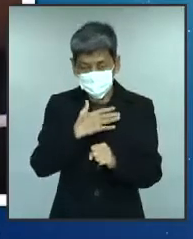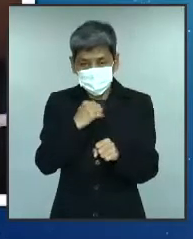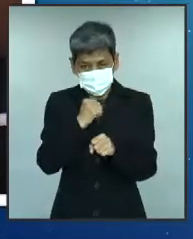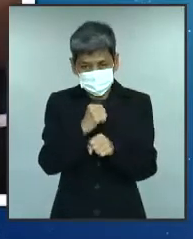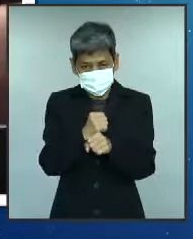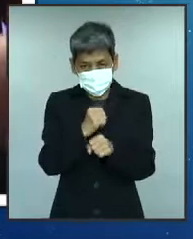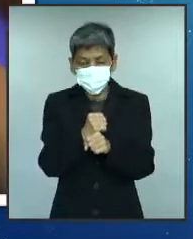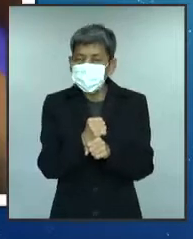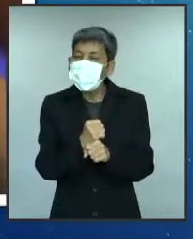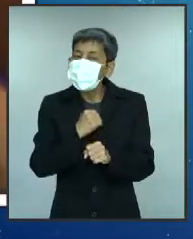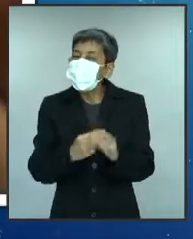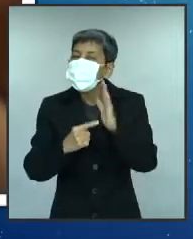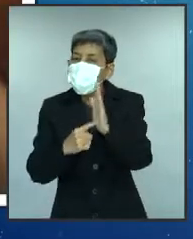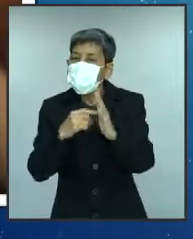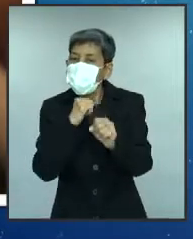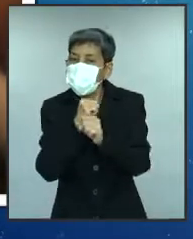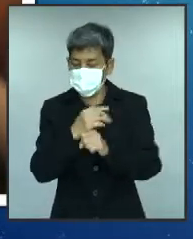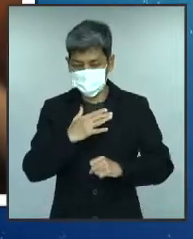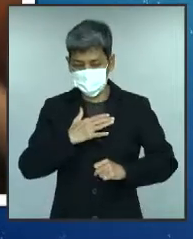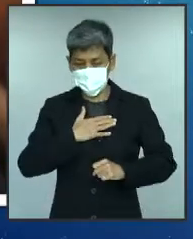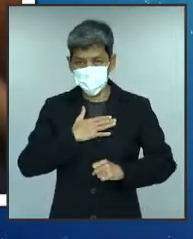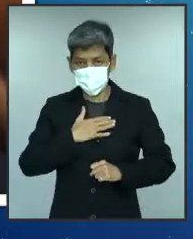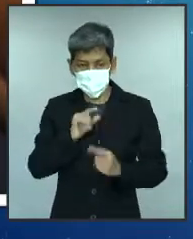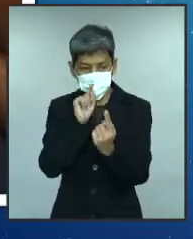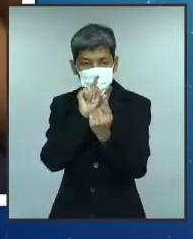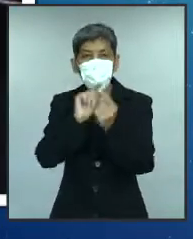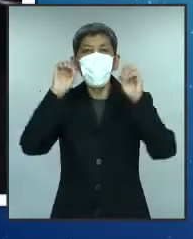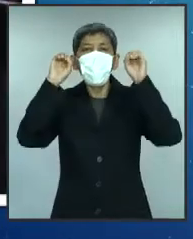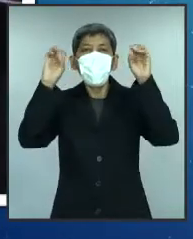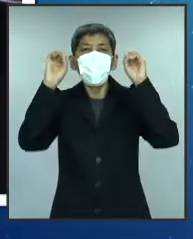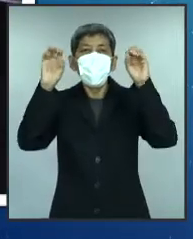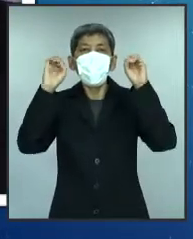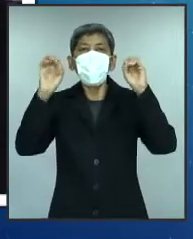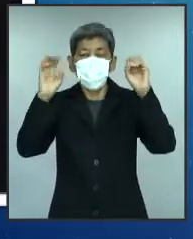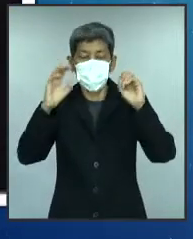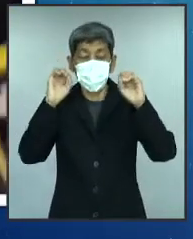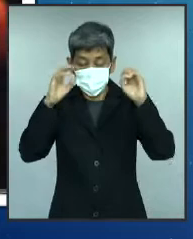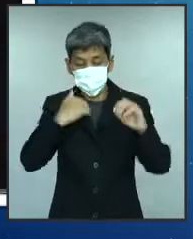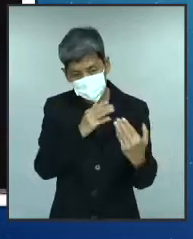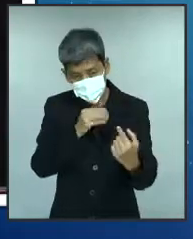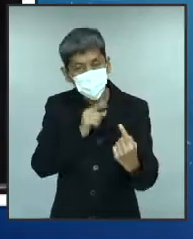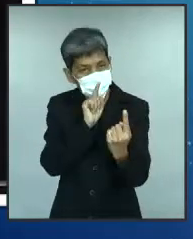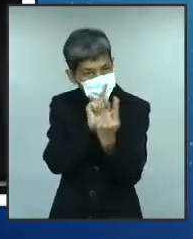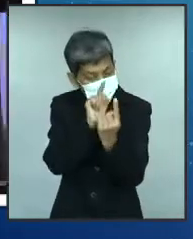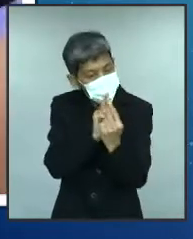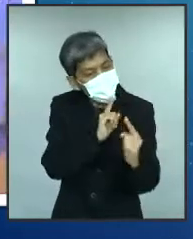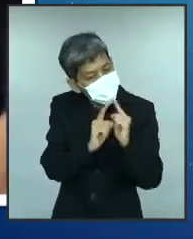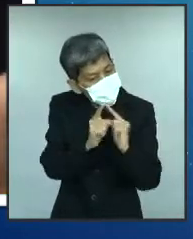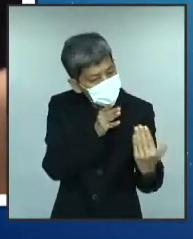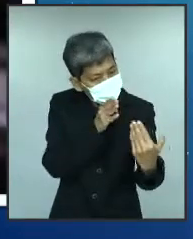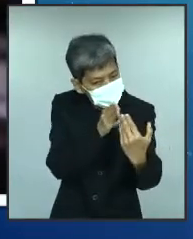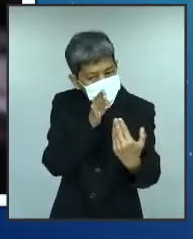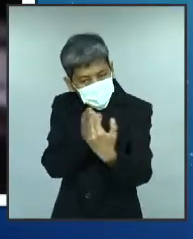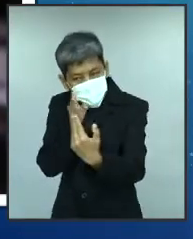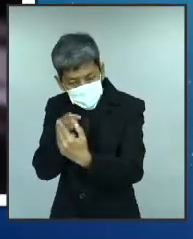เราทำเป็นเหมือนไพลอตสเกลหมายความว่าเราไปคุยกับทางอาจารย์ที่เรารู้จักแล้วก็เข